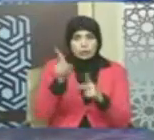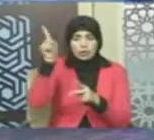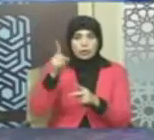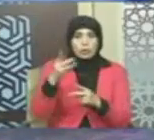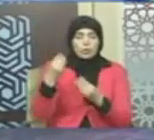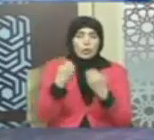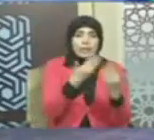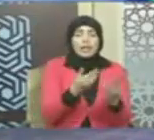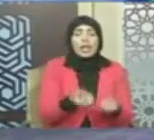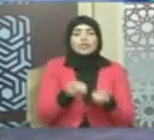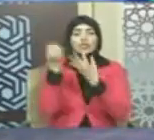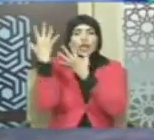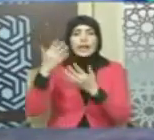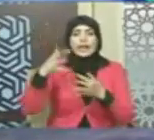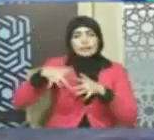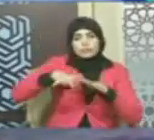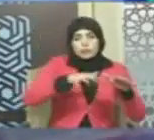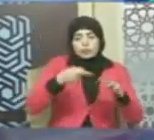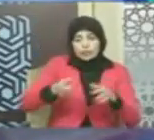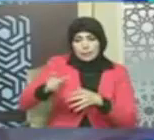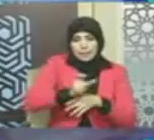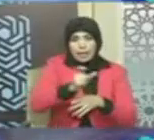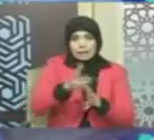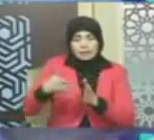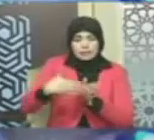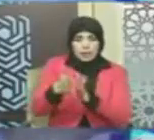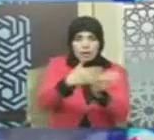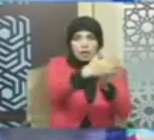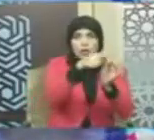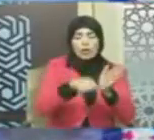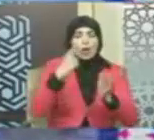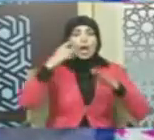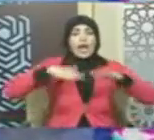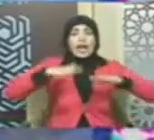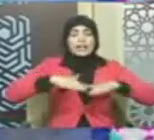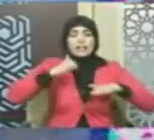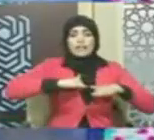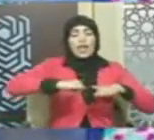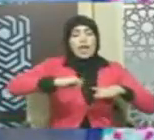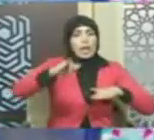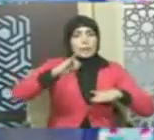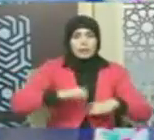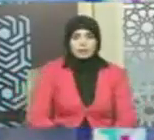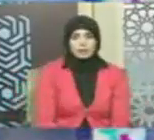جنات تجري من تحتها الأنهار خالدين فيها أبدا